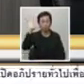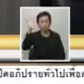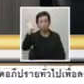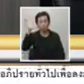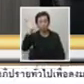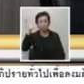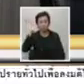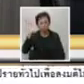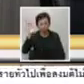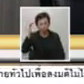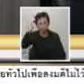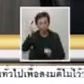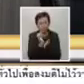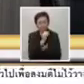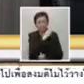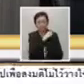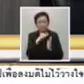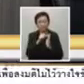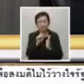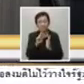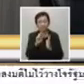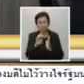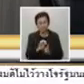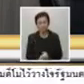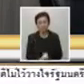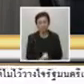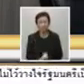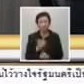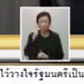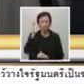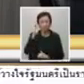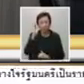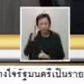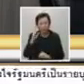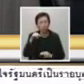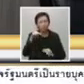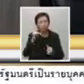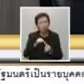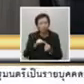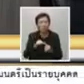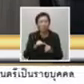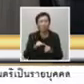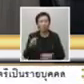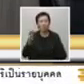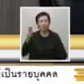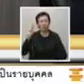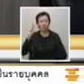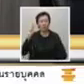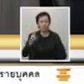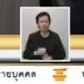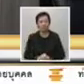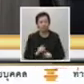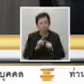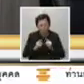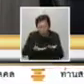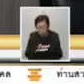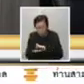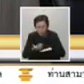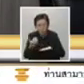รีพิสุทธิ์เนี่ยหรือใครก็ตามที่จะอภิปรายเรื่องการถวายสัตย์ปฏิญาณเนี่ยเราก็ได้พูดคุยกันจริงท่านประธาน